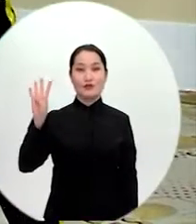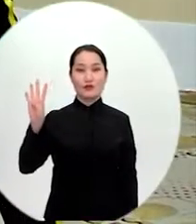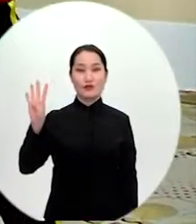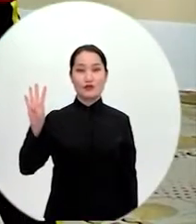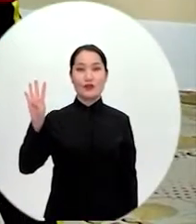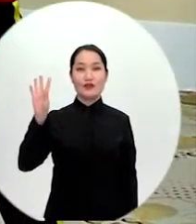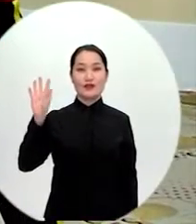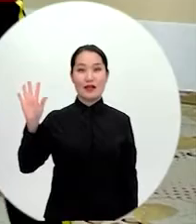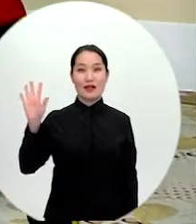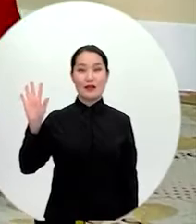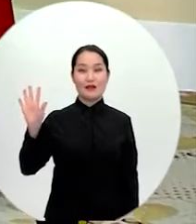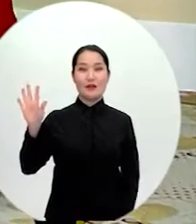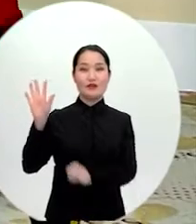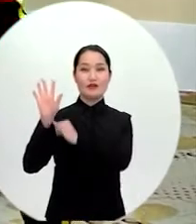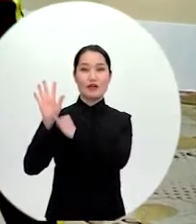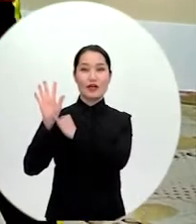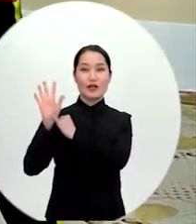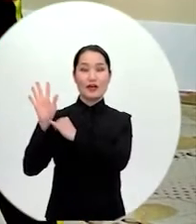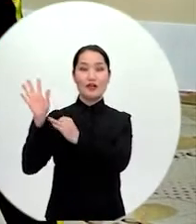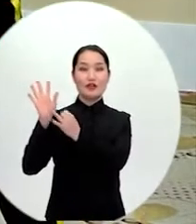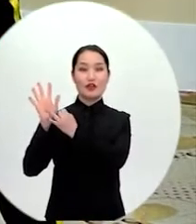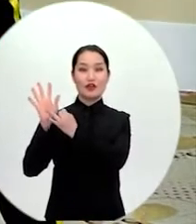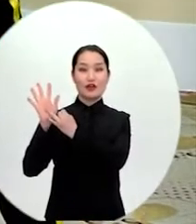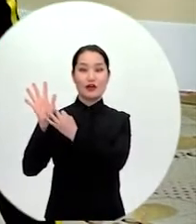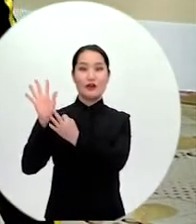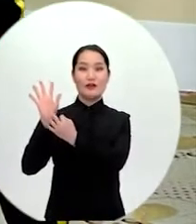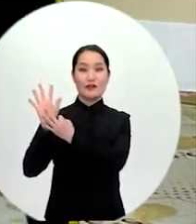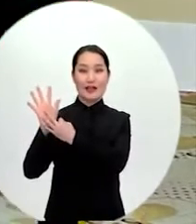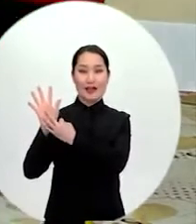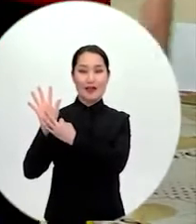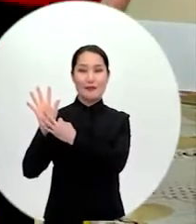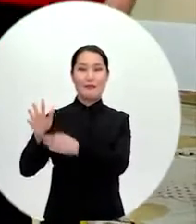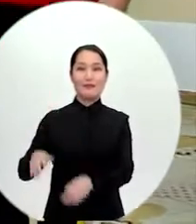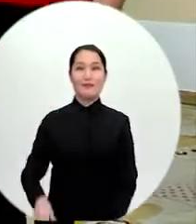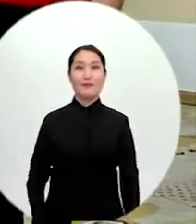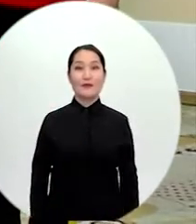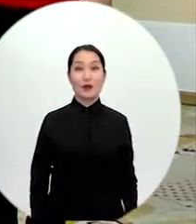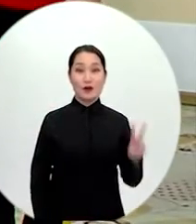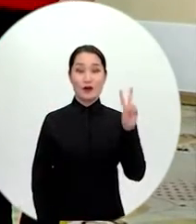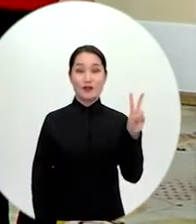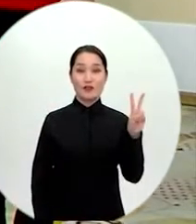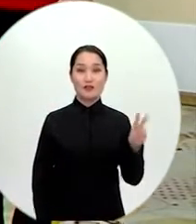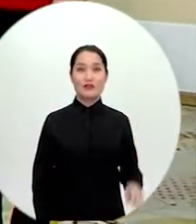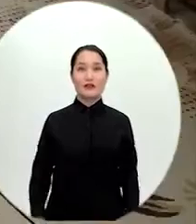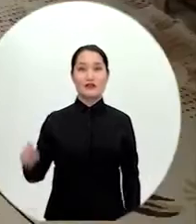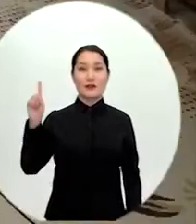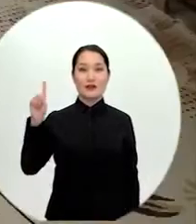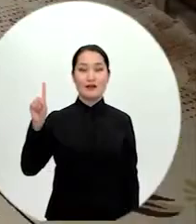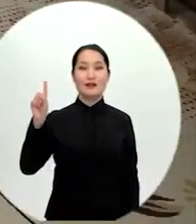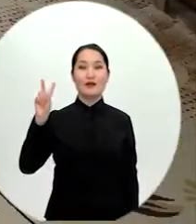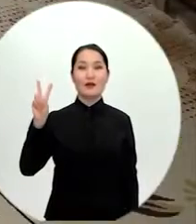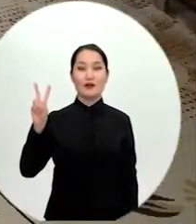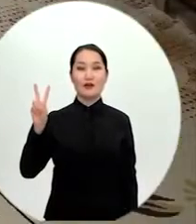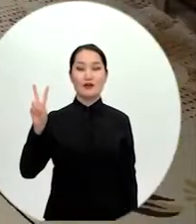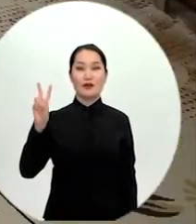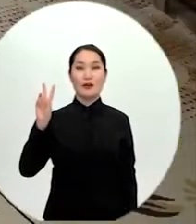3 4 5 6 7 8 2-р 8 дод дасгал